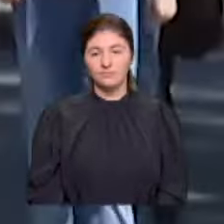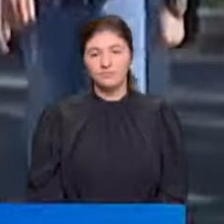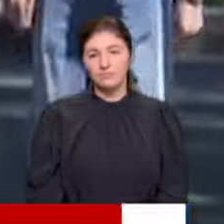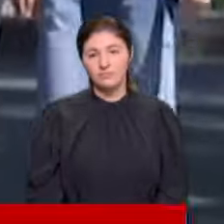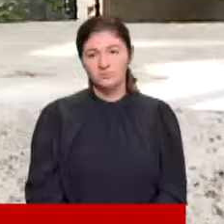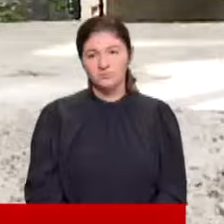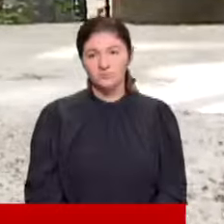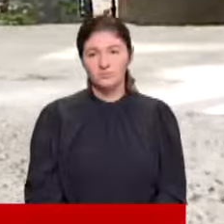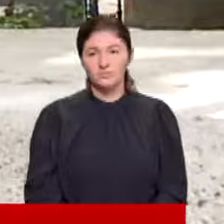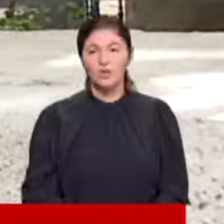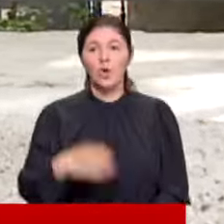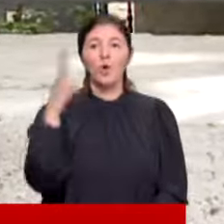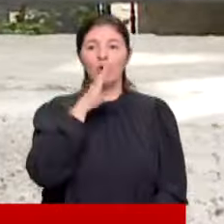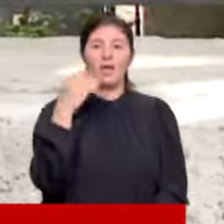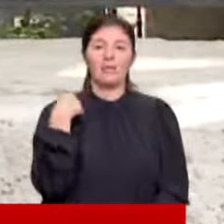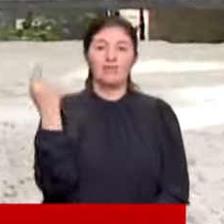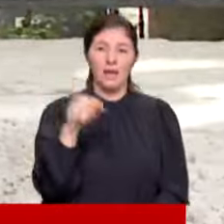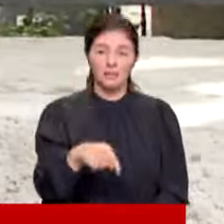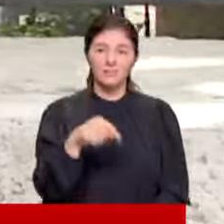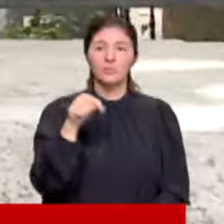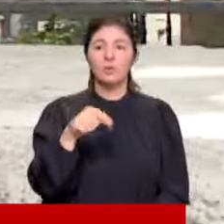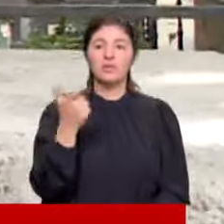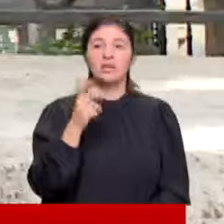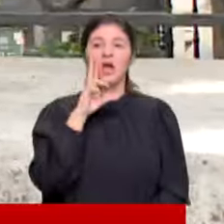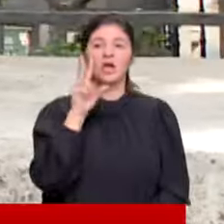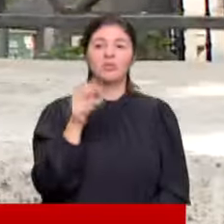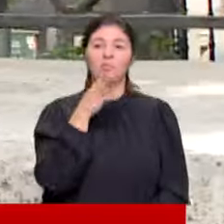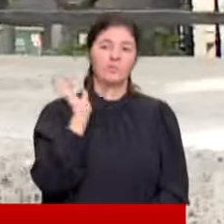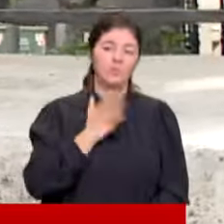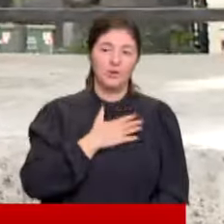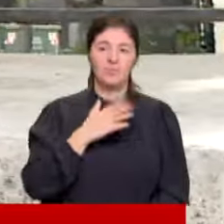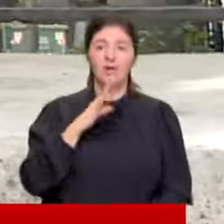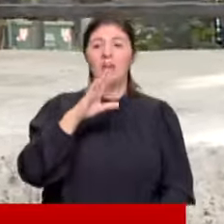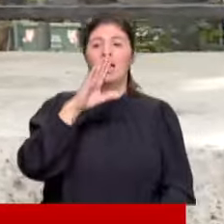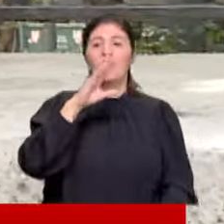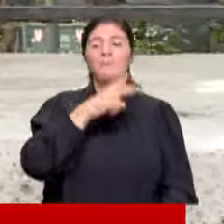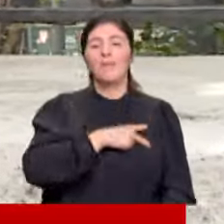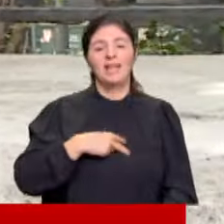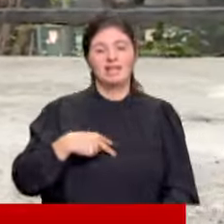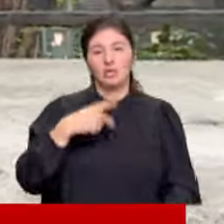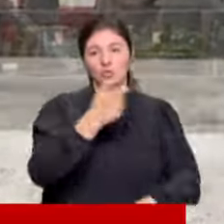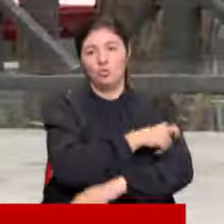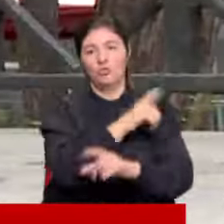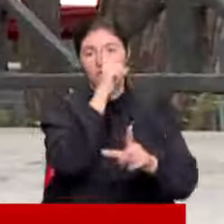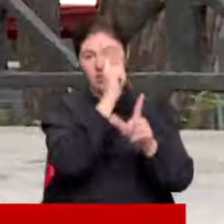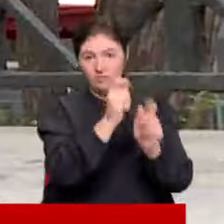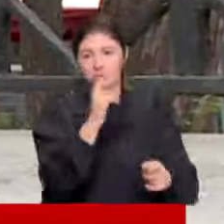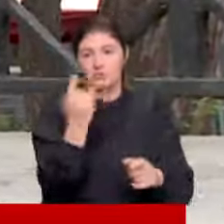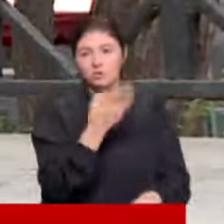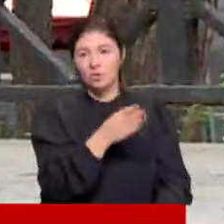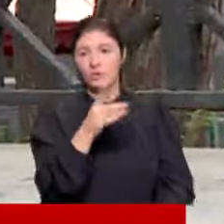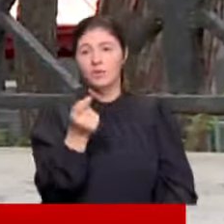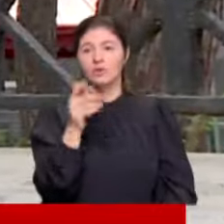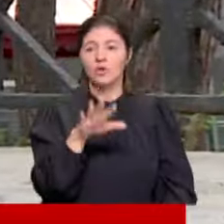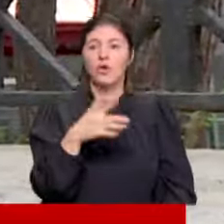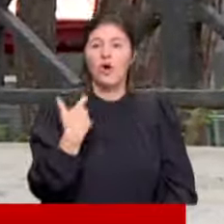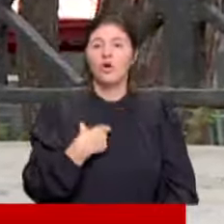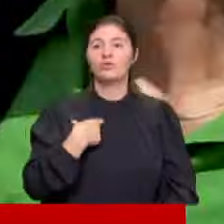halde Kocaeli'den geldim şu an burada Nerede kalacağımı bilmiyorum İBB yurtlarına falan başvurdum geziyoruz birazdan özel yurtlara